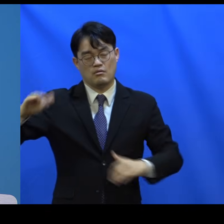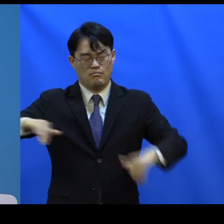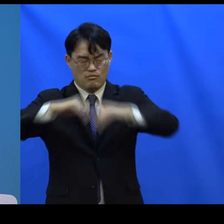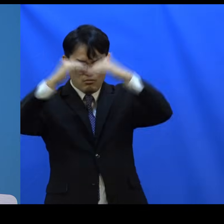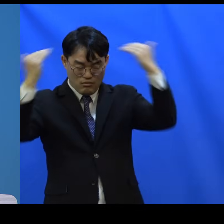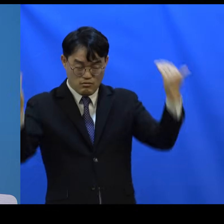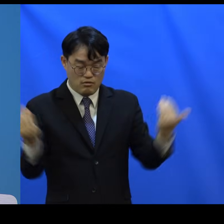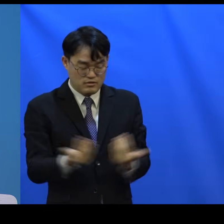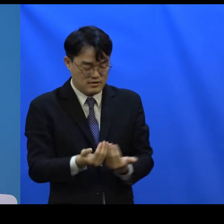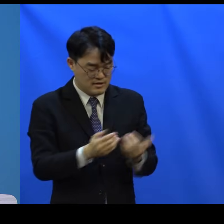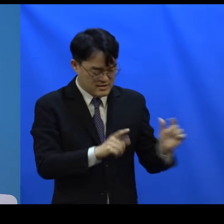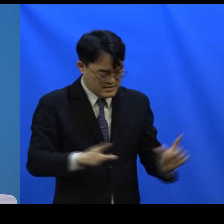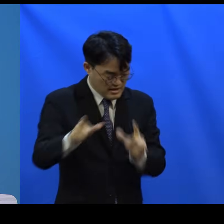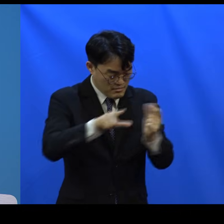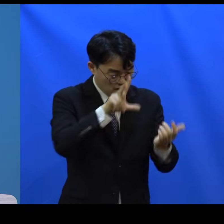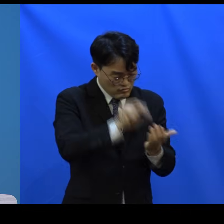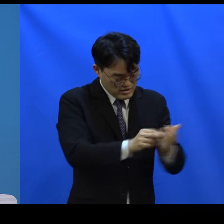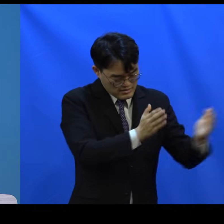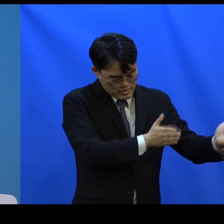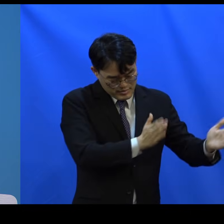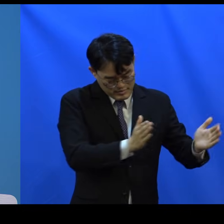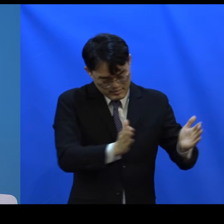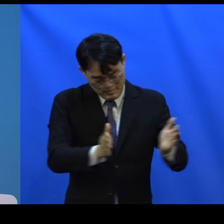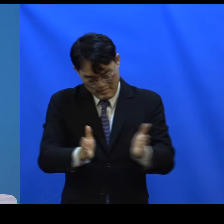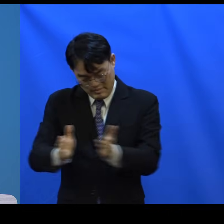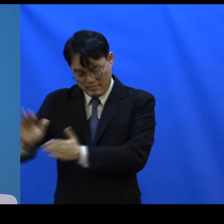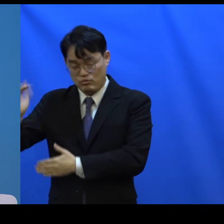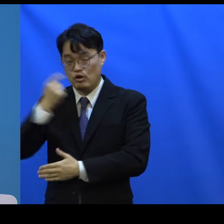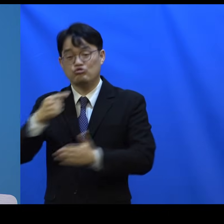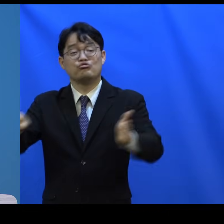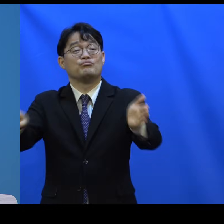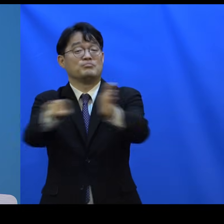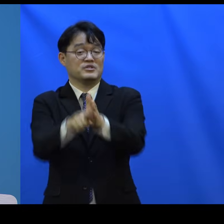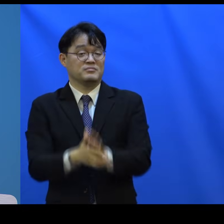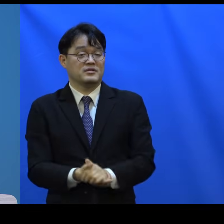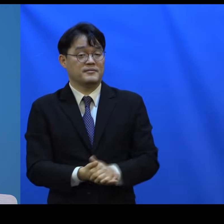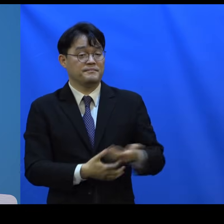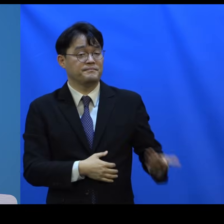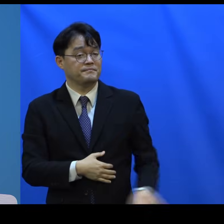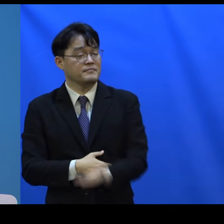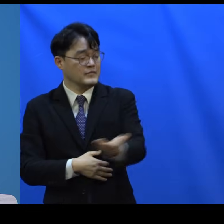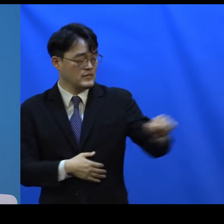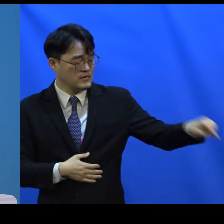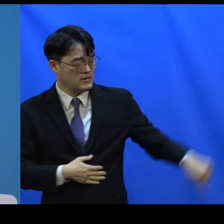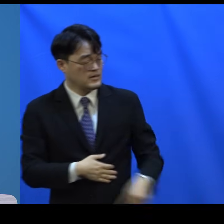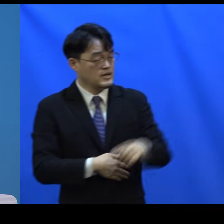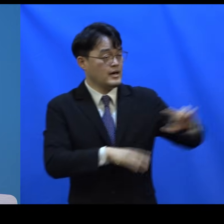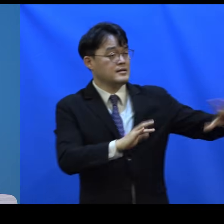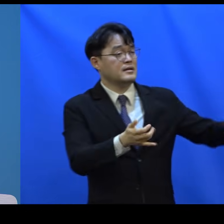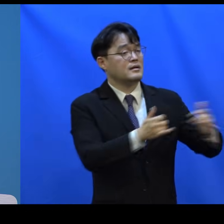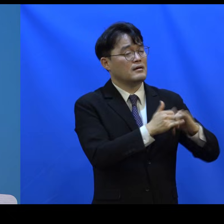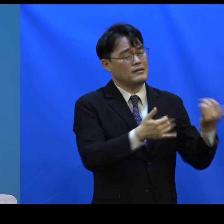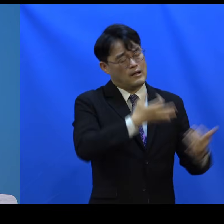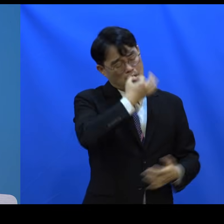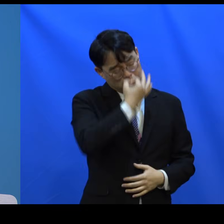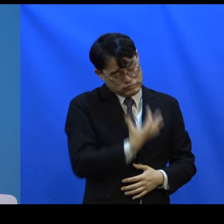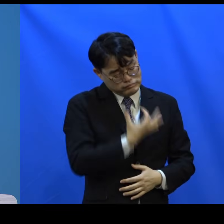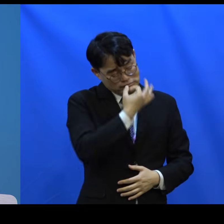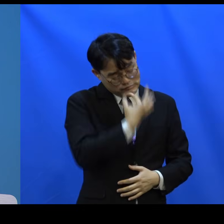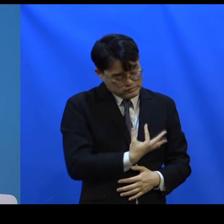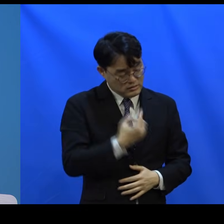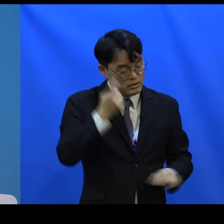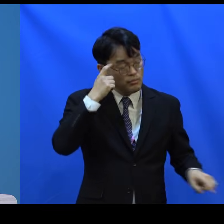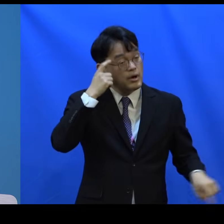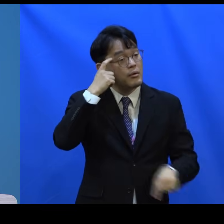여러분, 세상이 왜 이렇게 힘들어요? 세상은 하나님을 사랑하지 않아요. 하나님을 미워하죠. 하나님을 미워하는